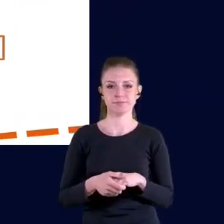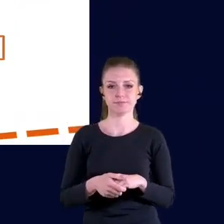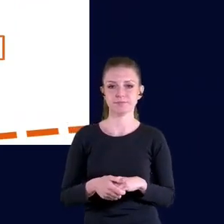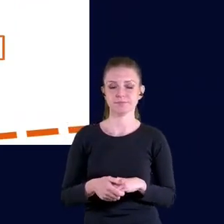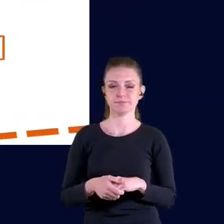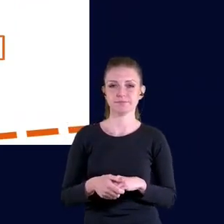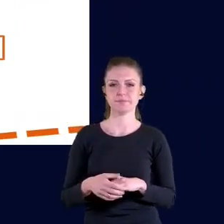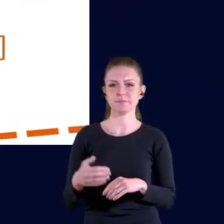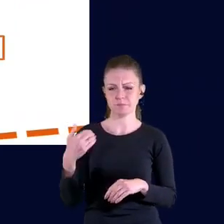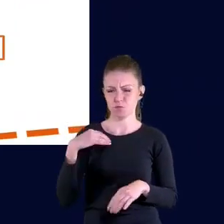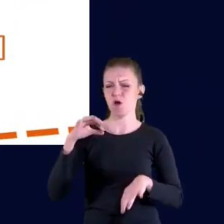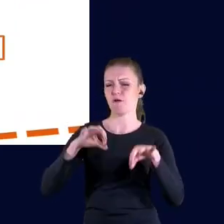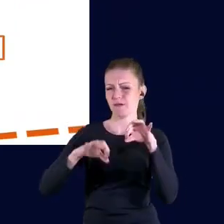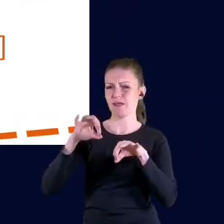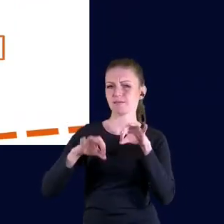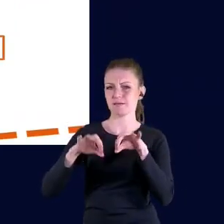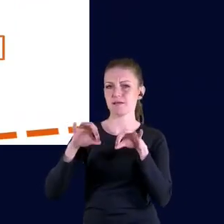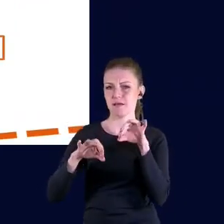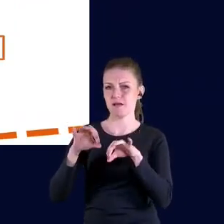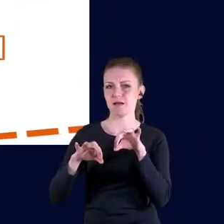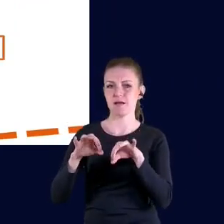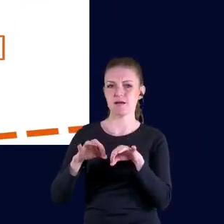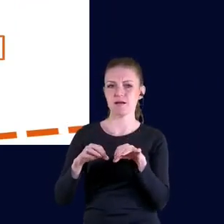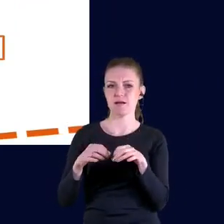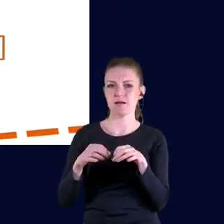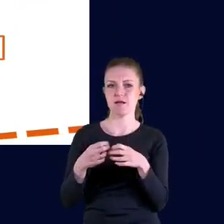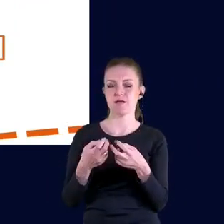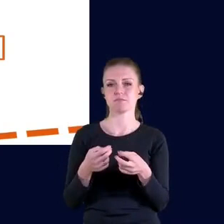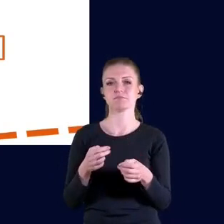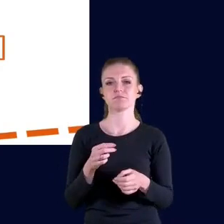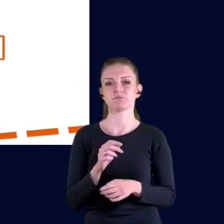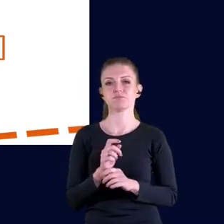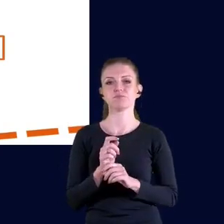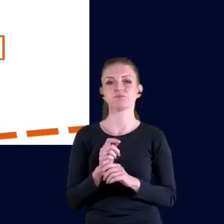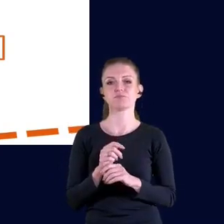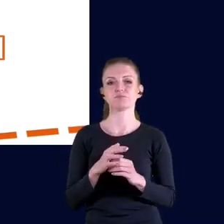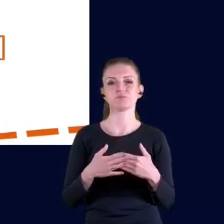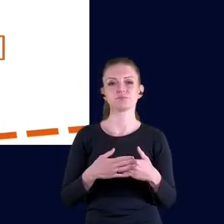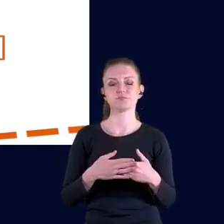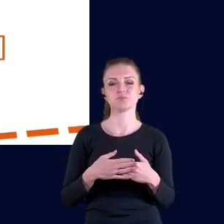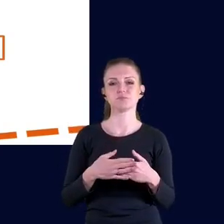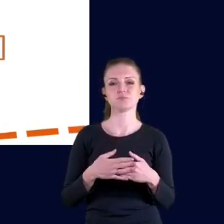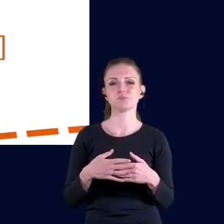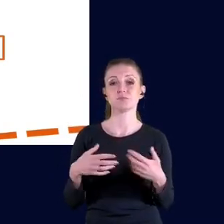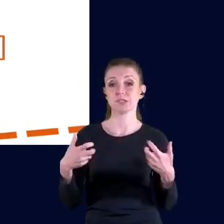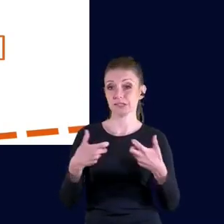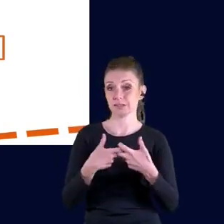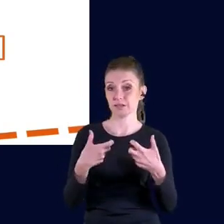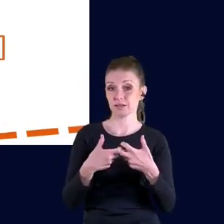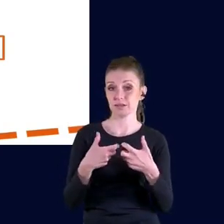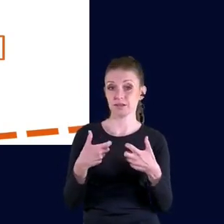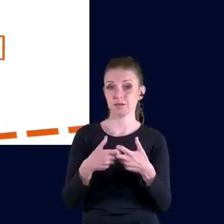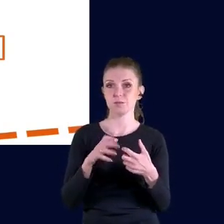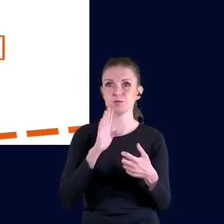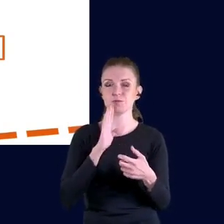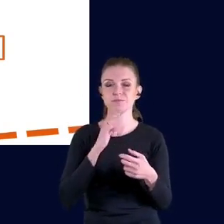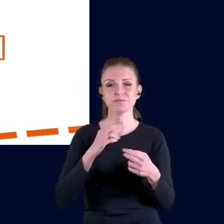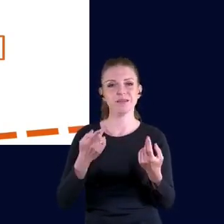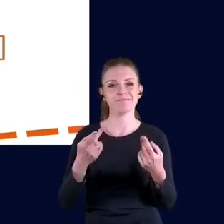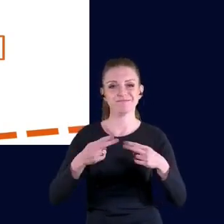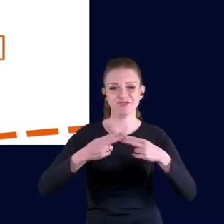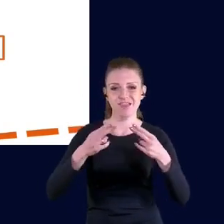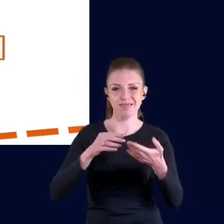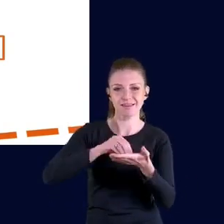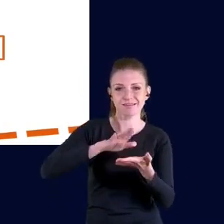an seminariów nawet projektów to internetowy Polsce mikro dziennik z